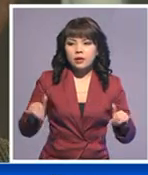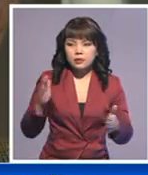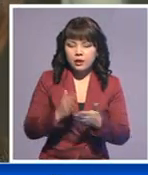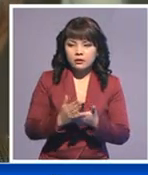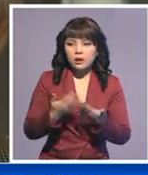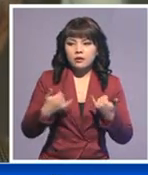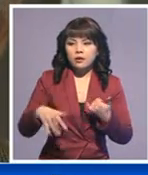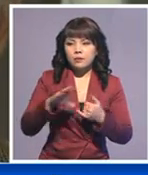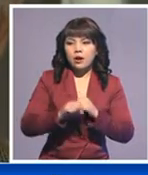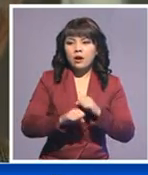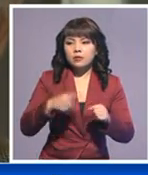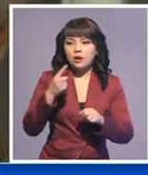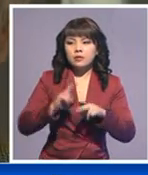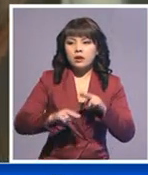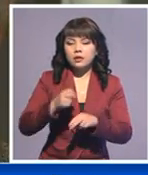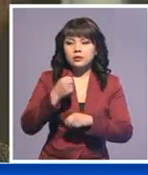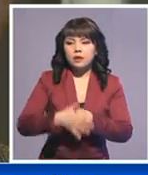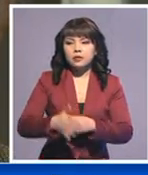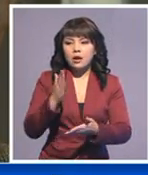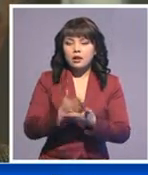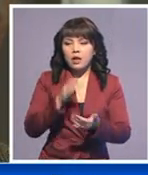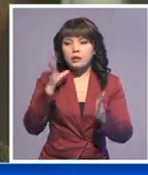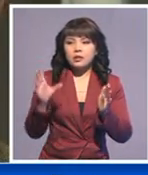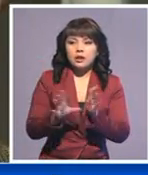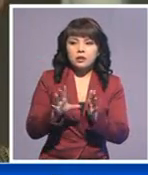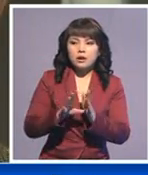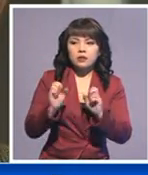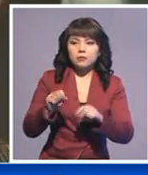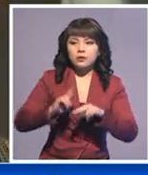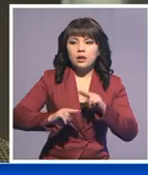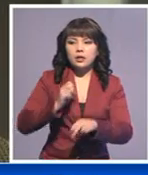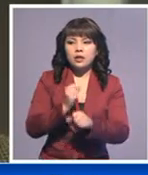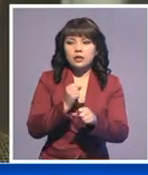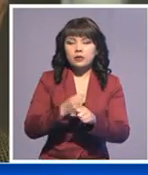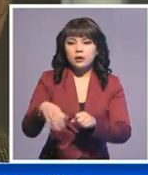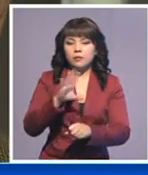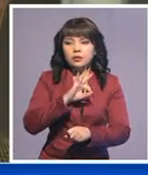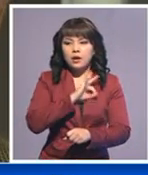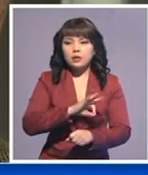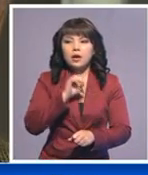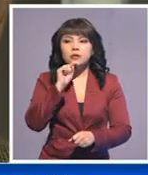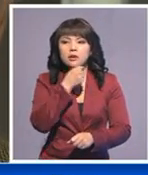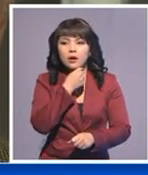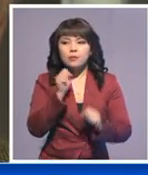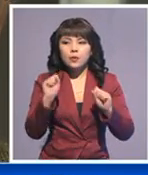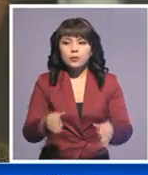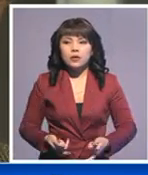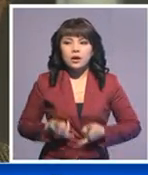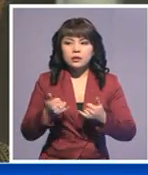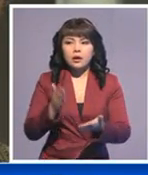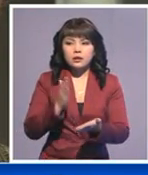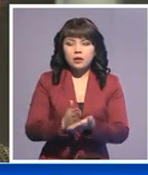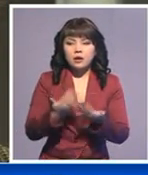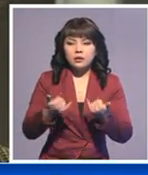үстіне бір атом станциясын салу арқылы электр энергиясына деген тәуелділіктен құтылып, оны үнемдеуге мүмкіндік туады. Бір сөзбен